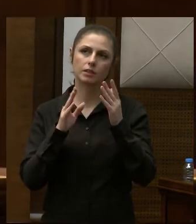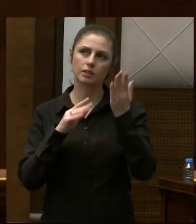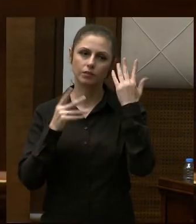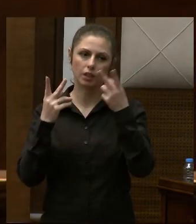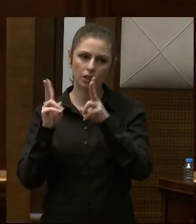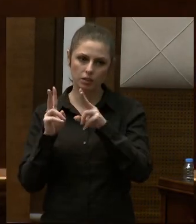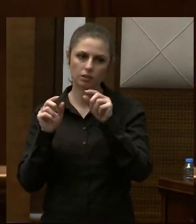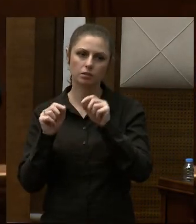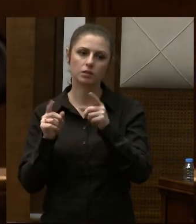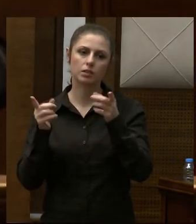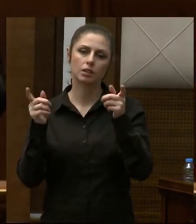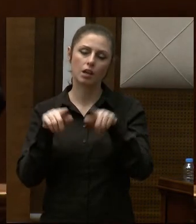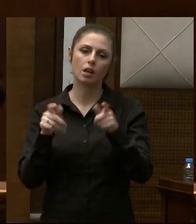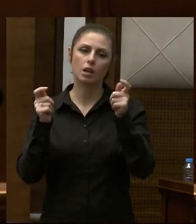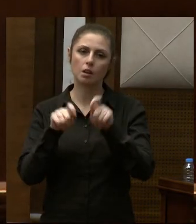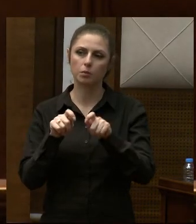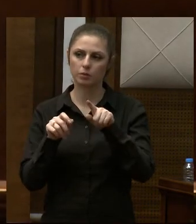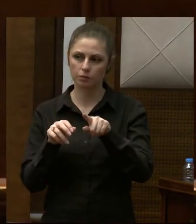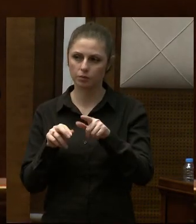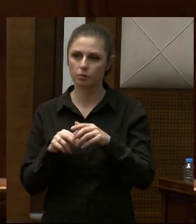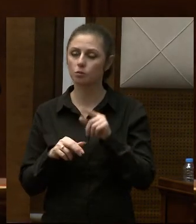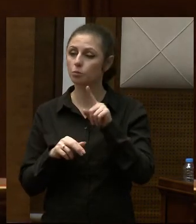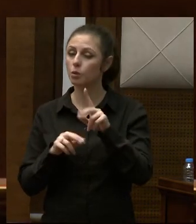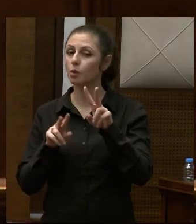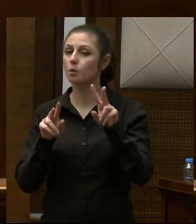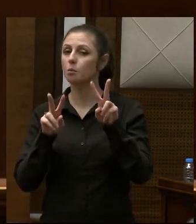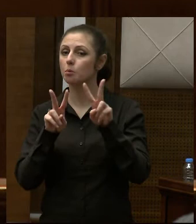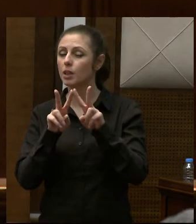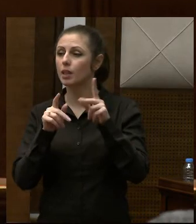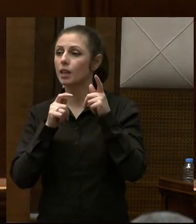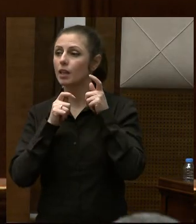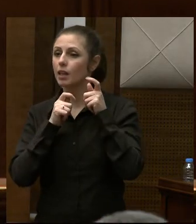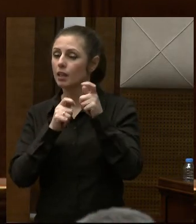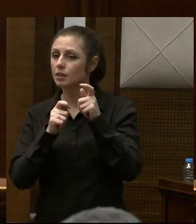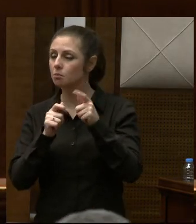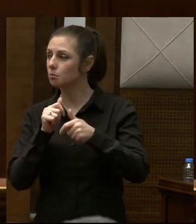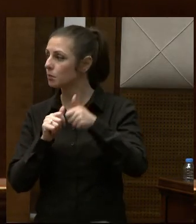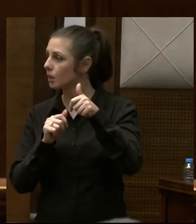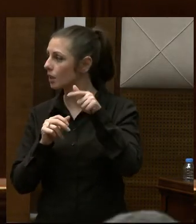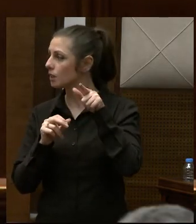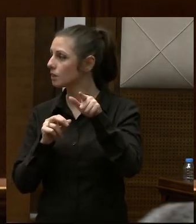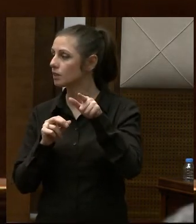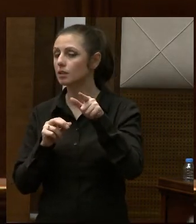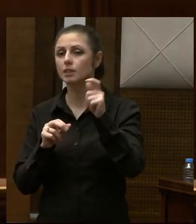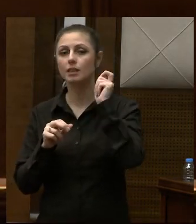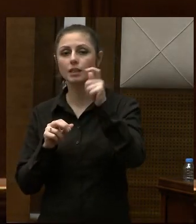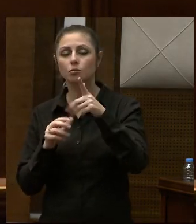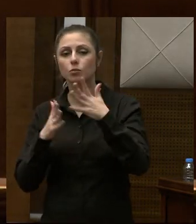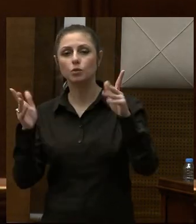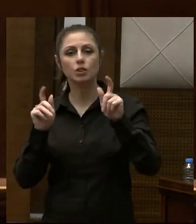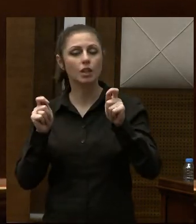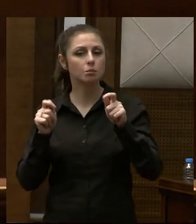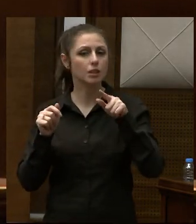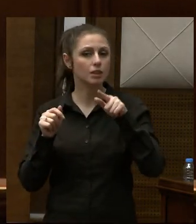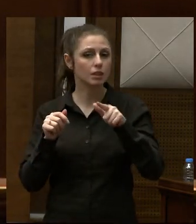değerli meclis üyeleri, Milli Eğitim Bakanlığı Öğretmenevi ve Akşam Sanat Okulu Uygulama Yönergesi ile ilimiz Büyükçekmece Öğretmenevi